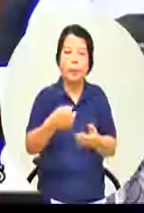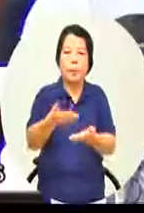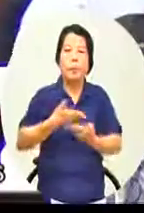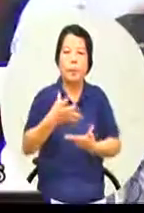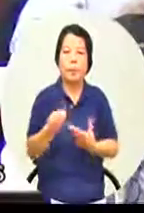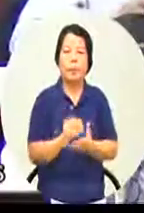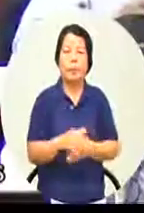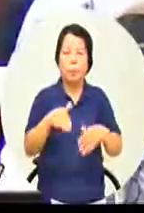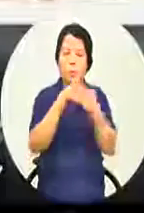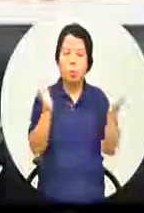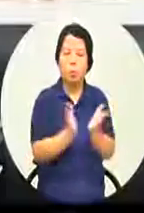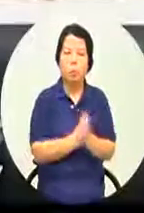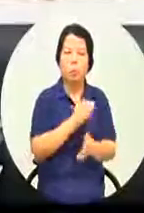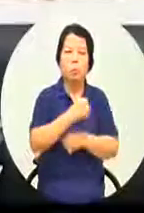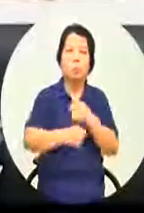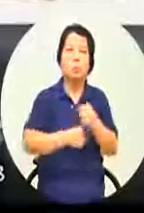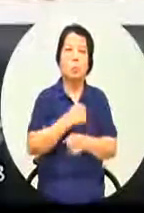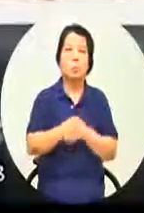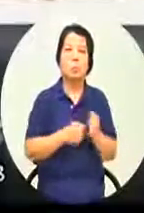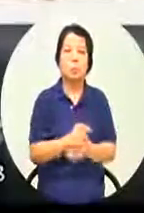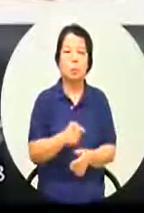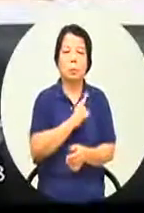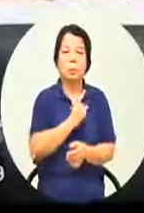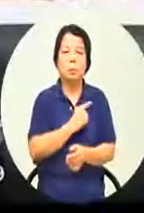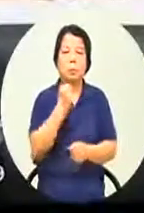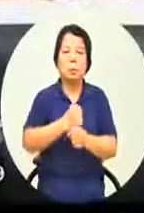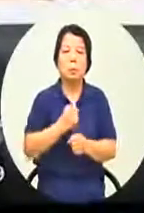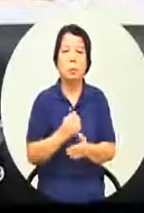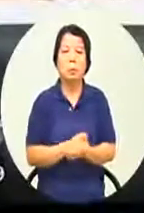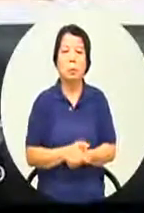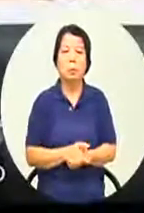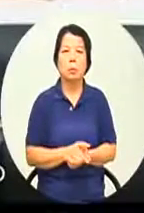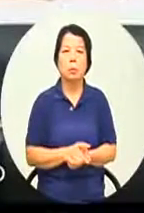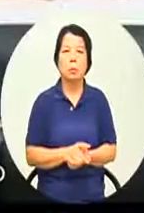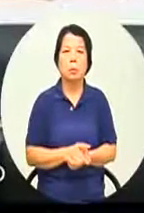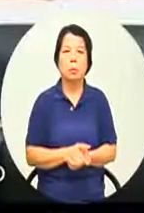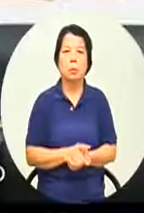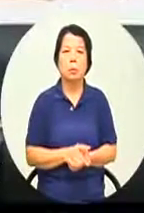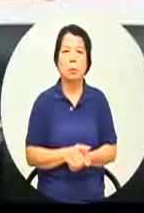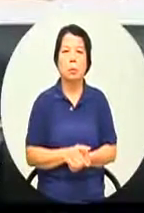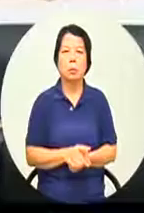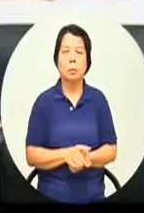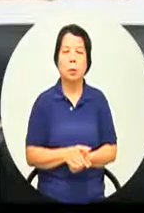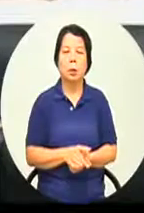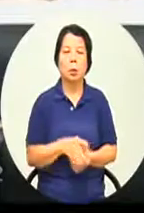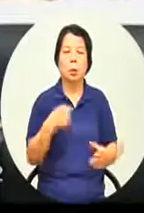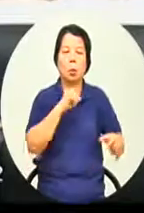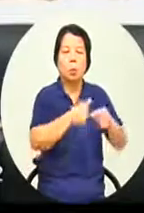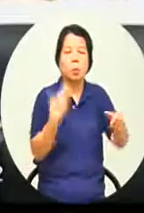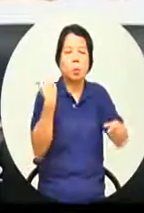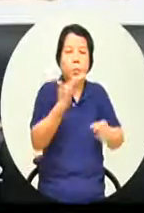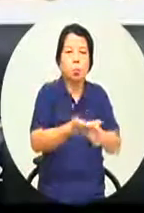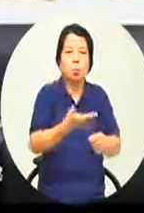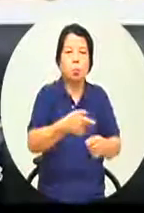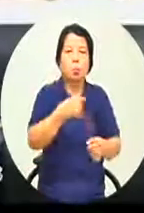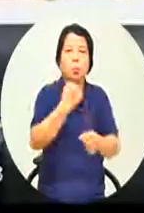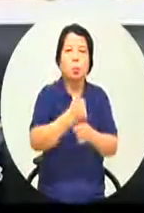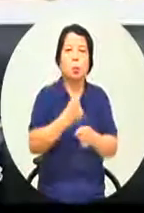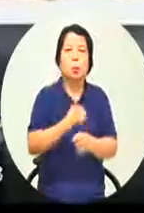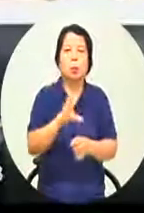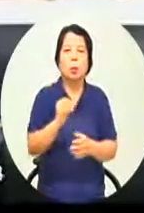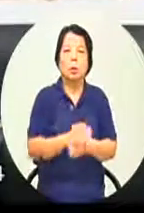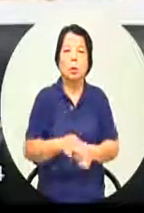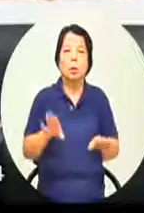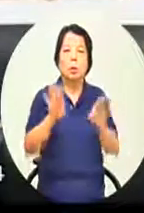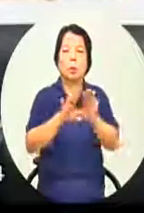个的活动，你们是委外还是你们自己做？ 我们是委外来做一些布置。 有没有门